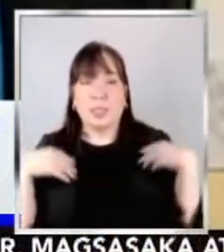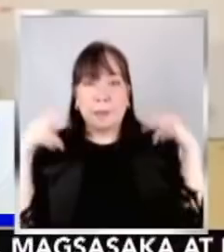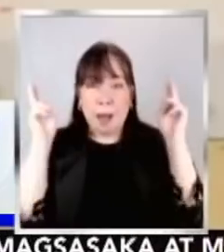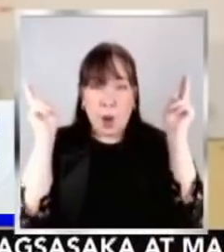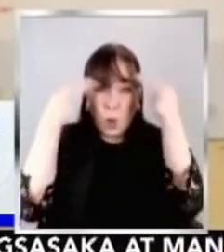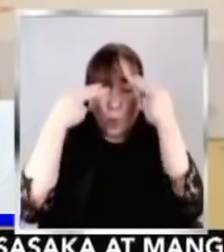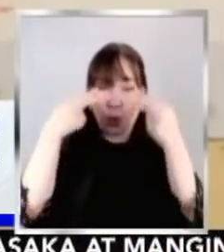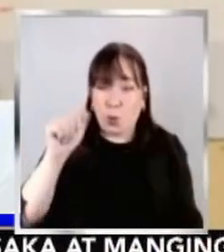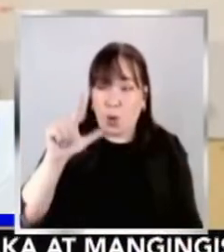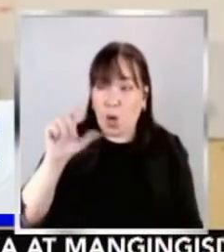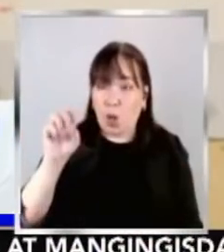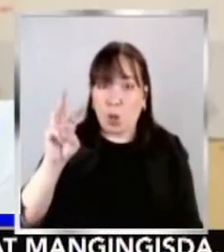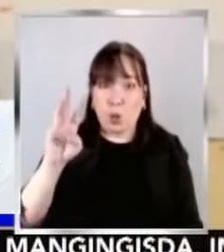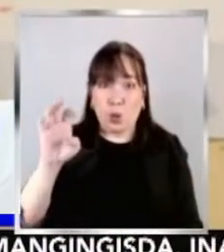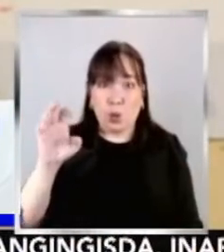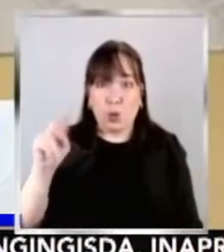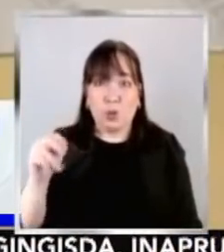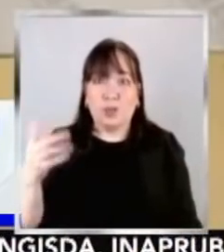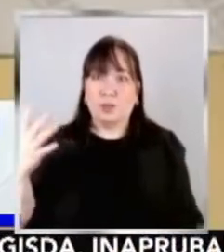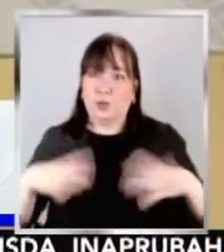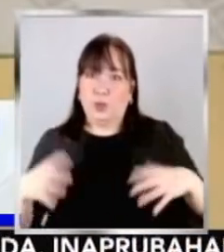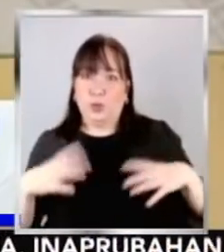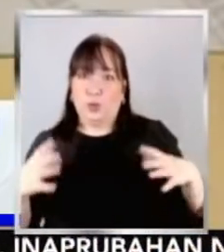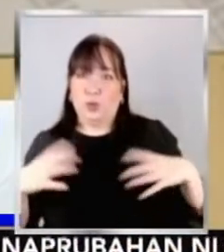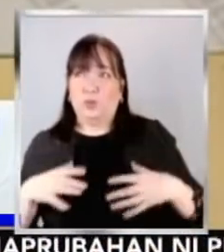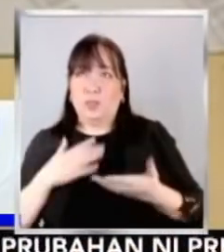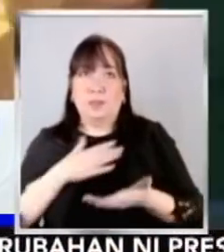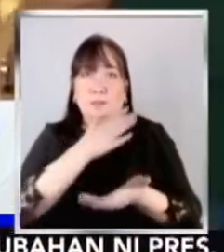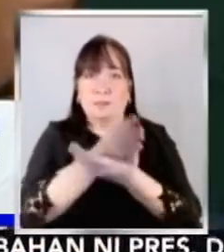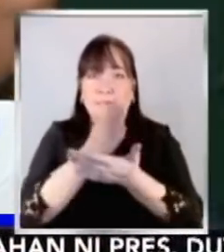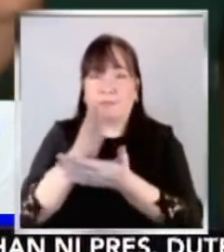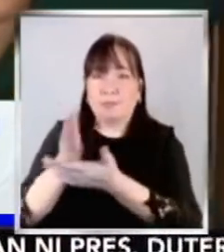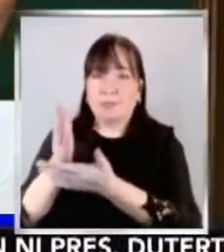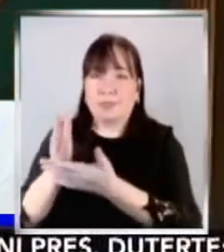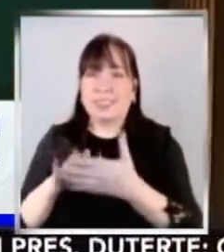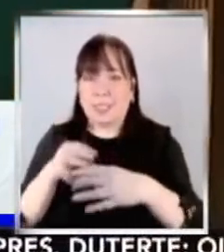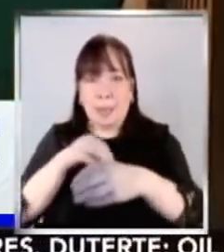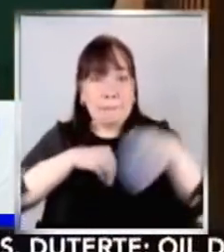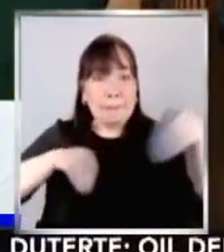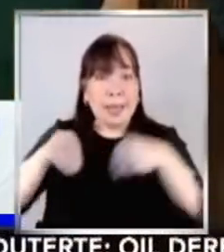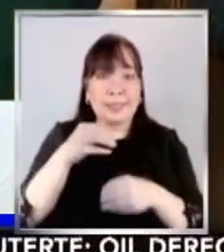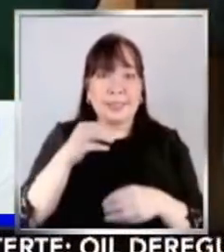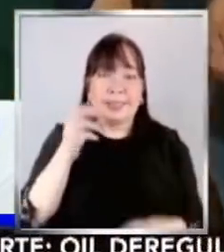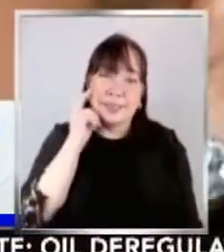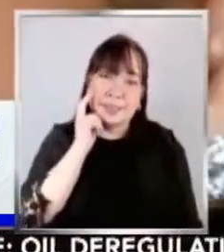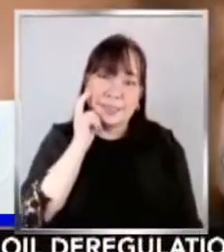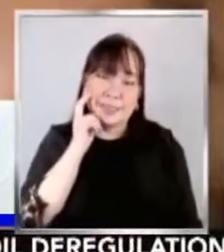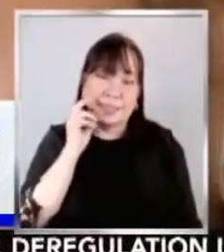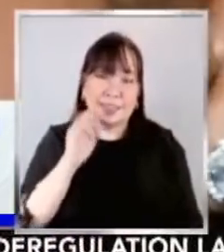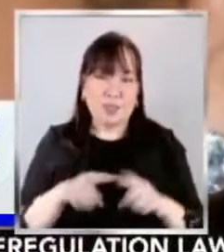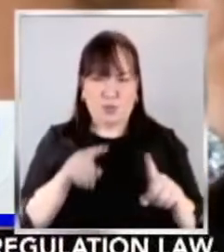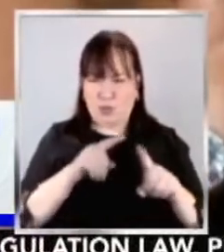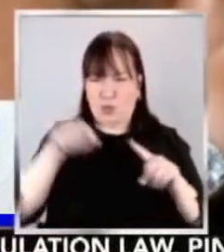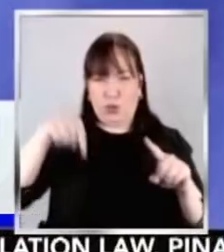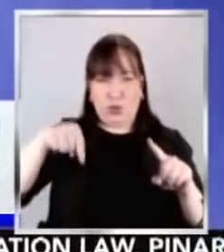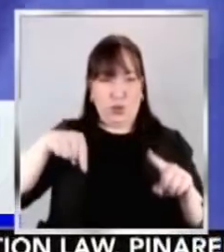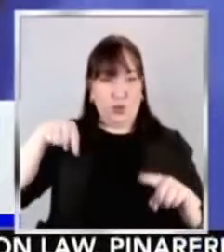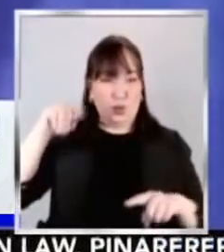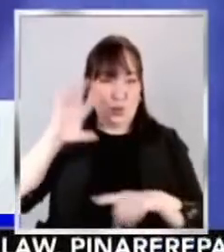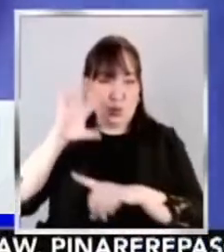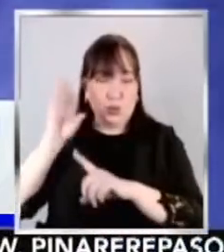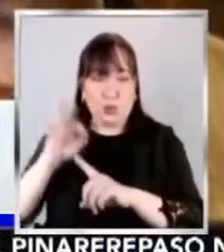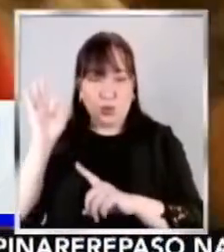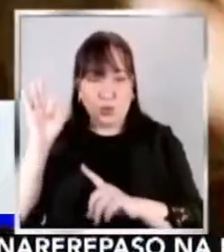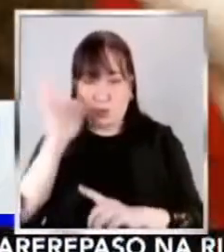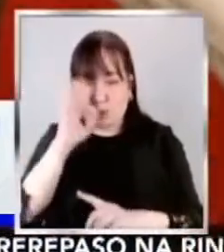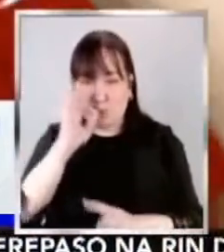naka-costume, nagbabahay-bahay at kumakanta kapalit ng treat o candy. Malayong-malayo sa tradisyon natin mga Pilipino sa pagmamarka sa noo gamit ang